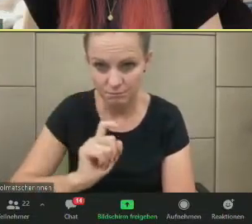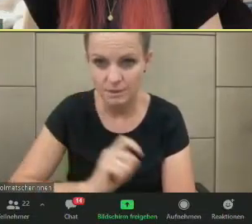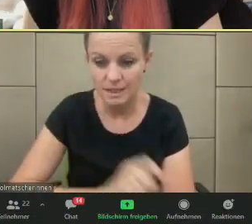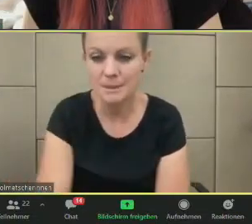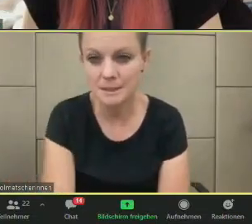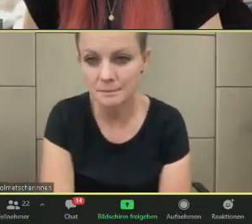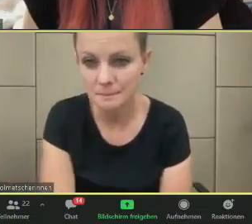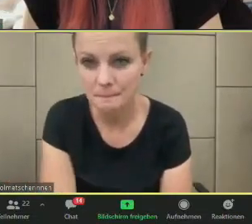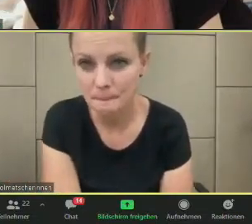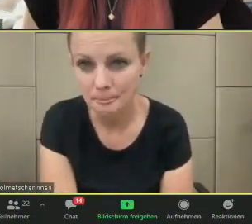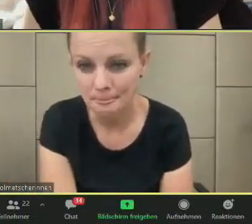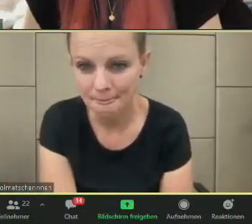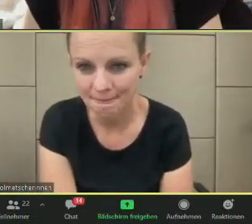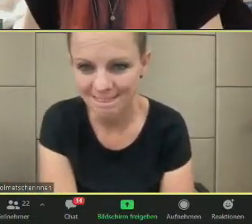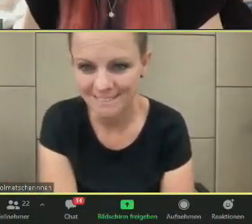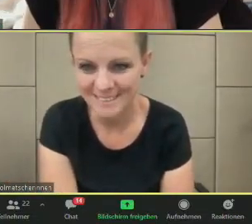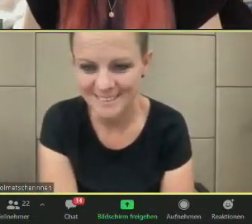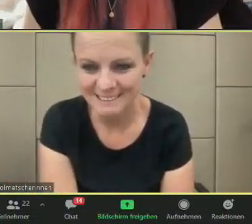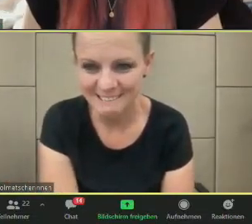Ja, bitte.